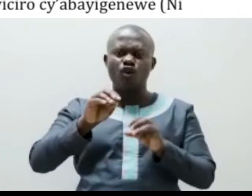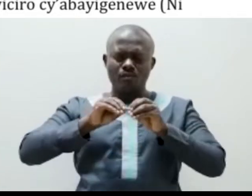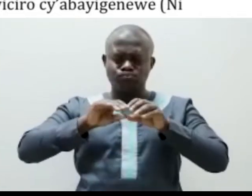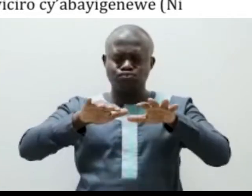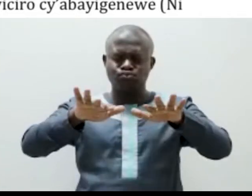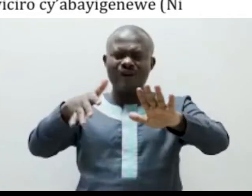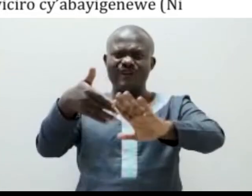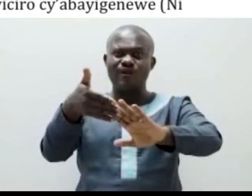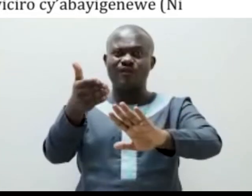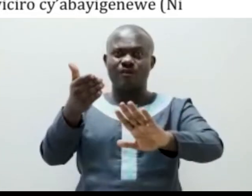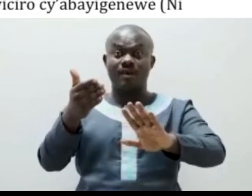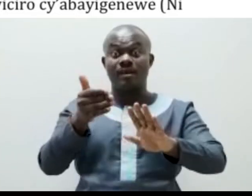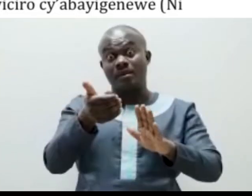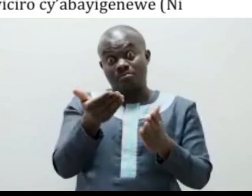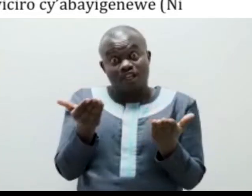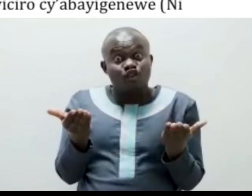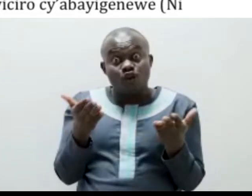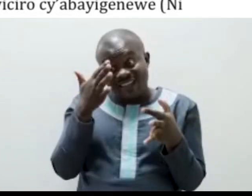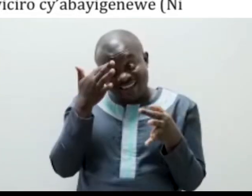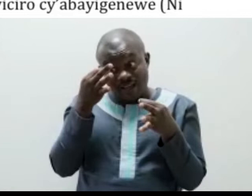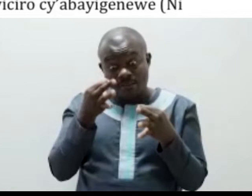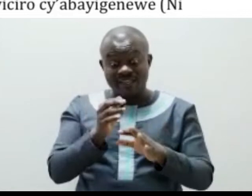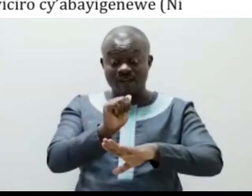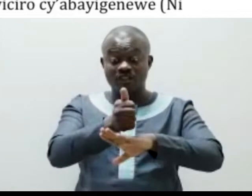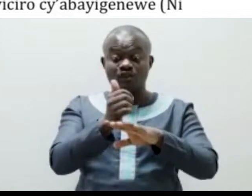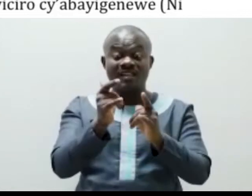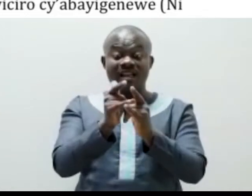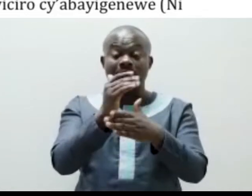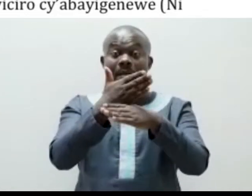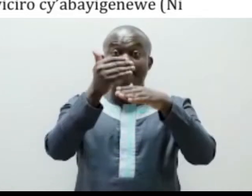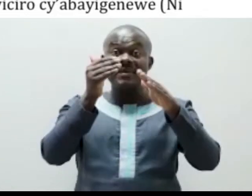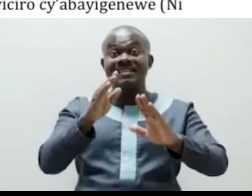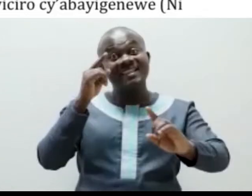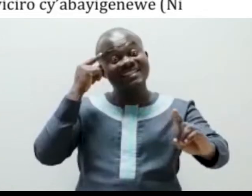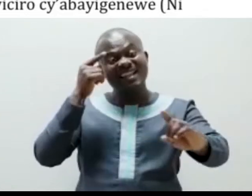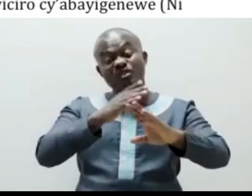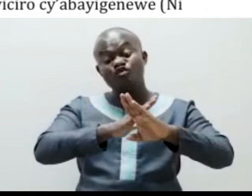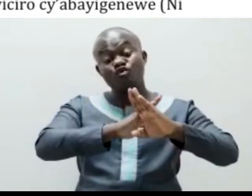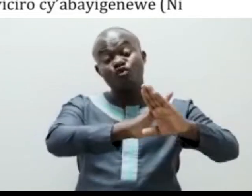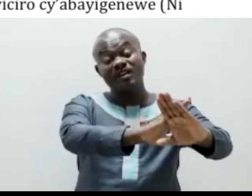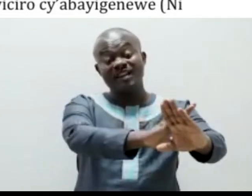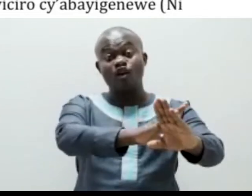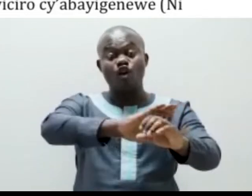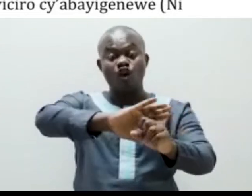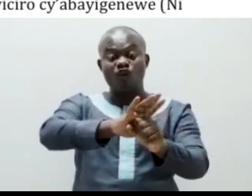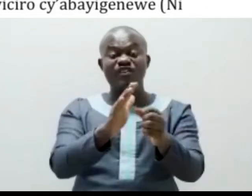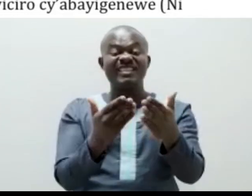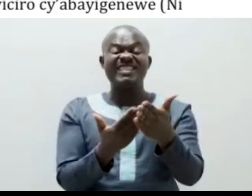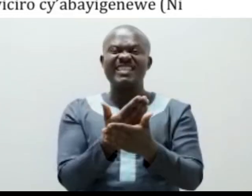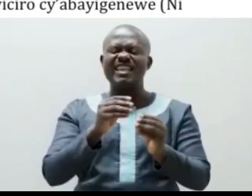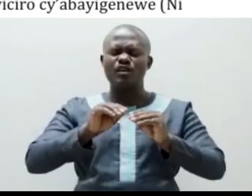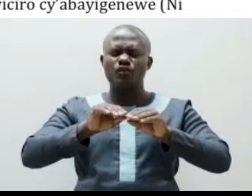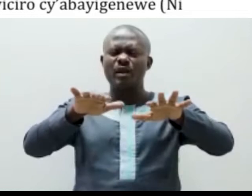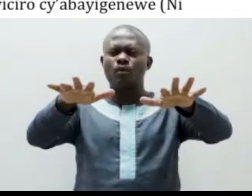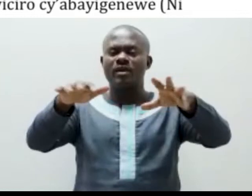bantu benshi mu buryo bwihuse, bityo ingamba nshya zashyizweho n'inama y'abaminisitiri zigamije gukumira ko ubu bwoko